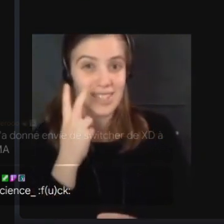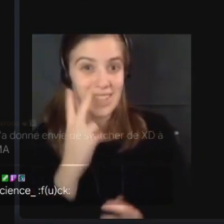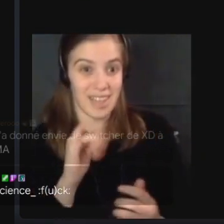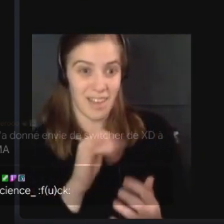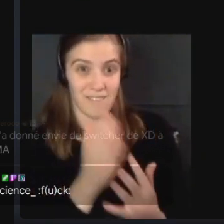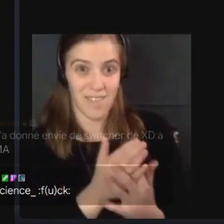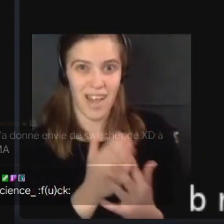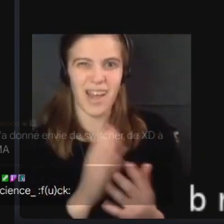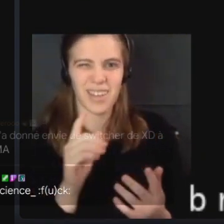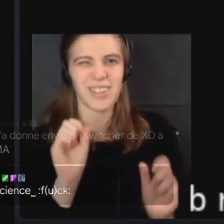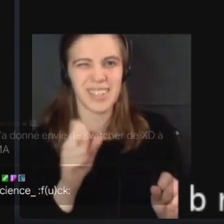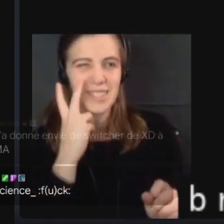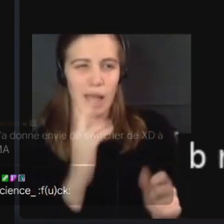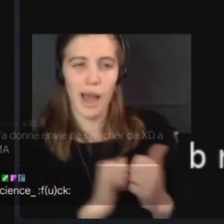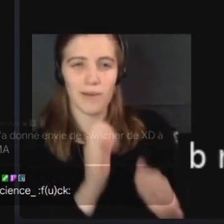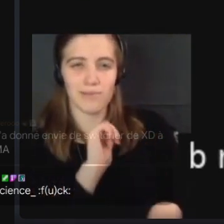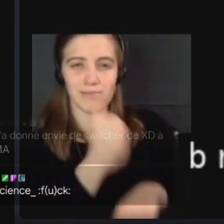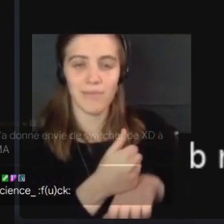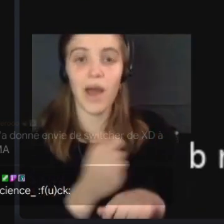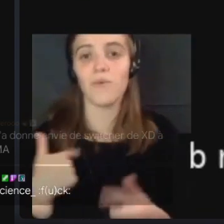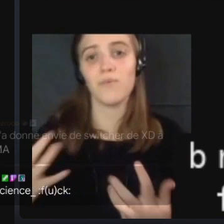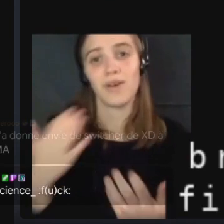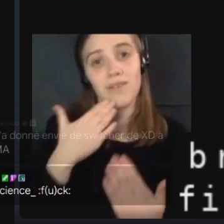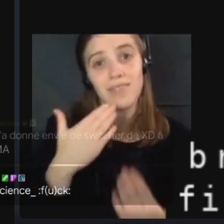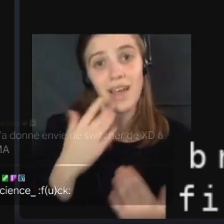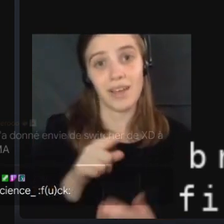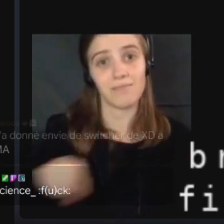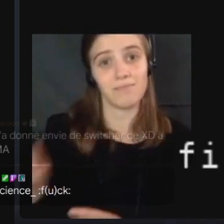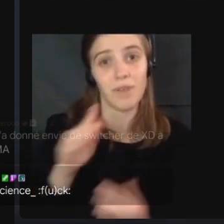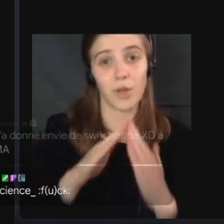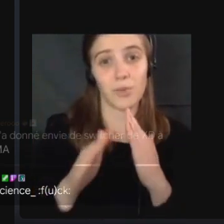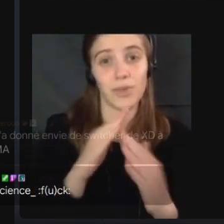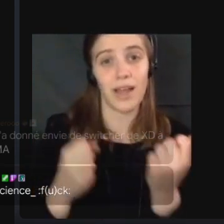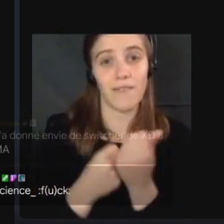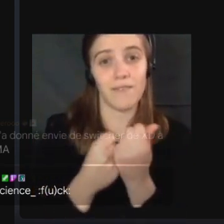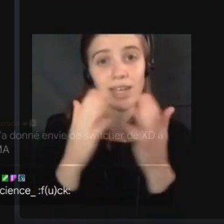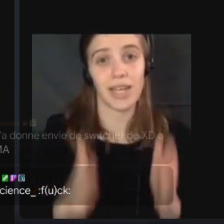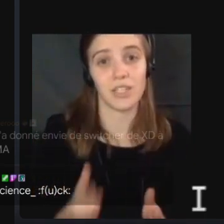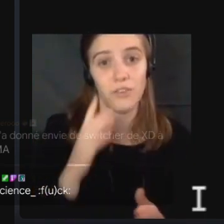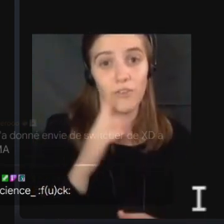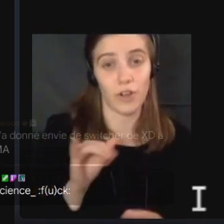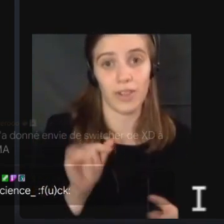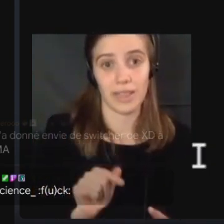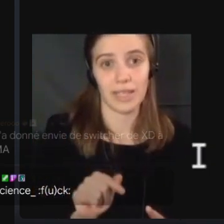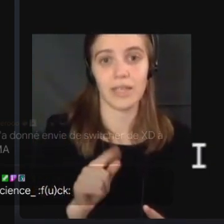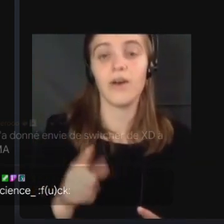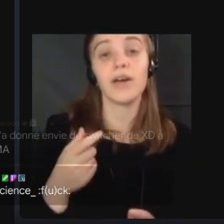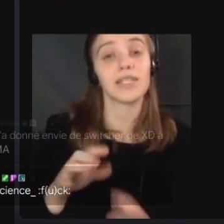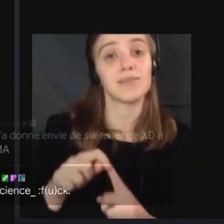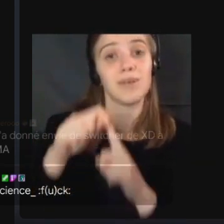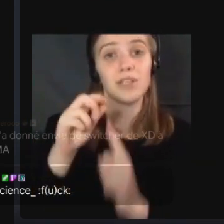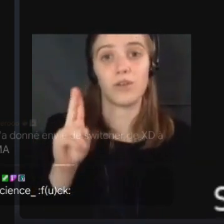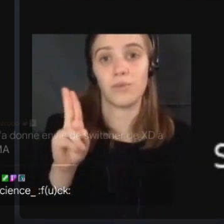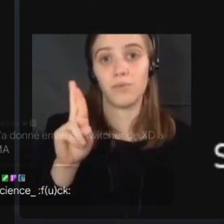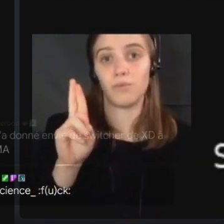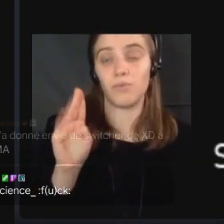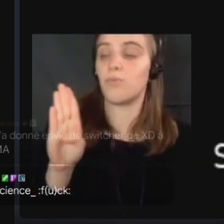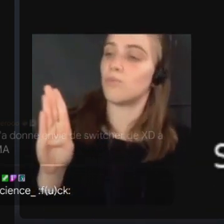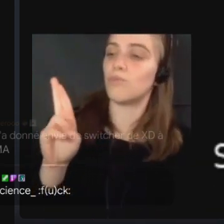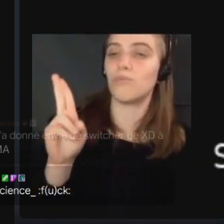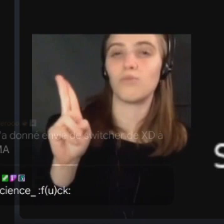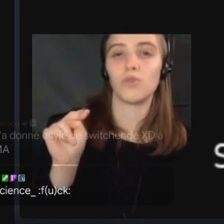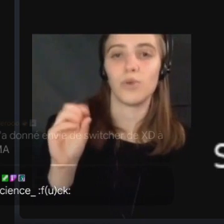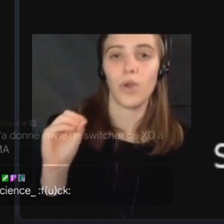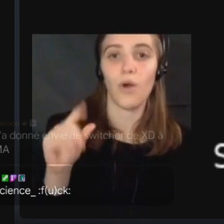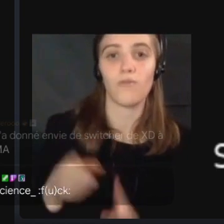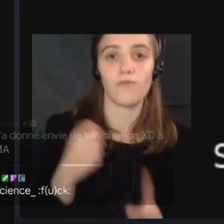un système de travail à distance. Et donc, ce genre d'outil vient un peu clutcher tous les autres. Faire